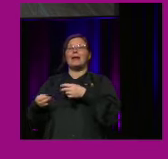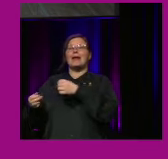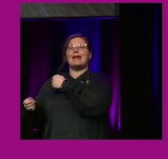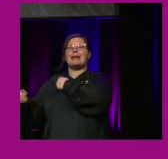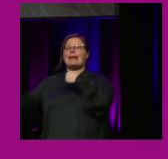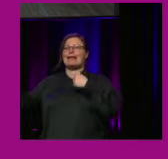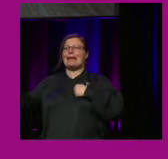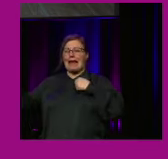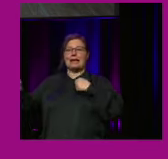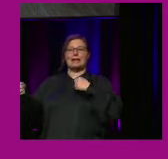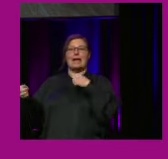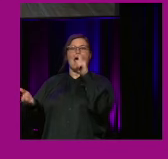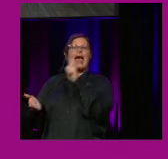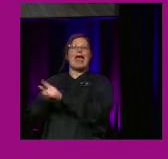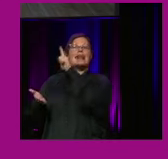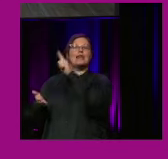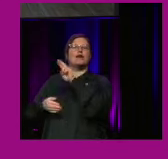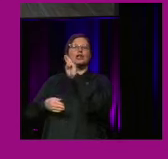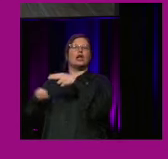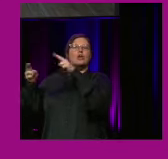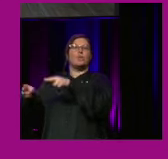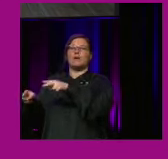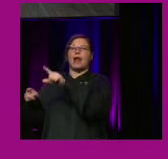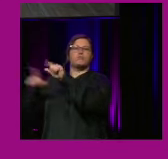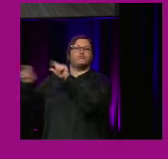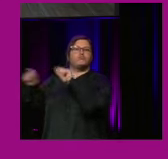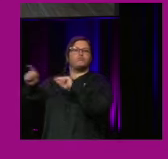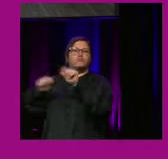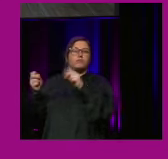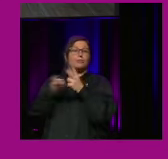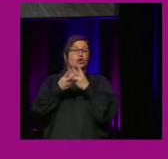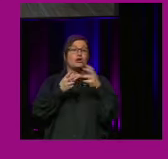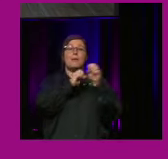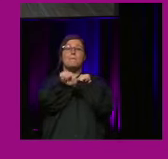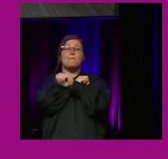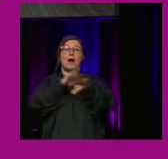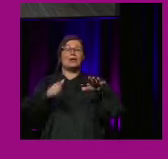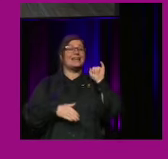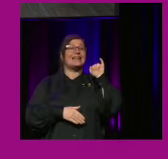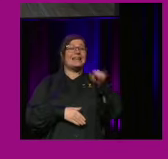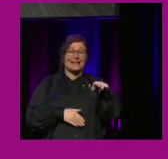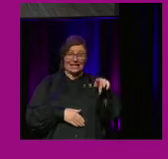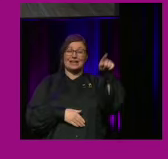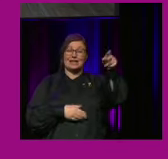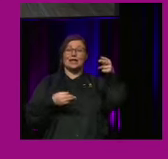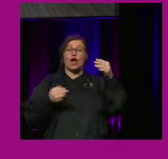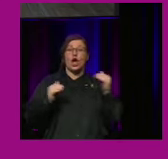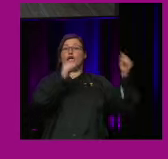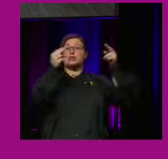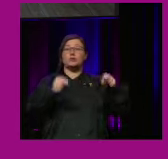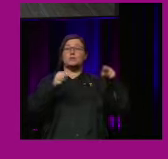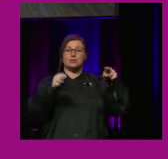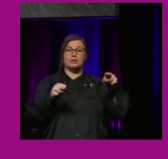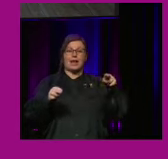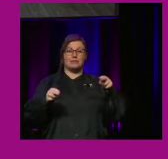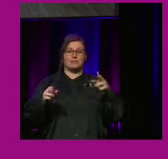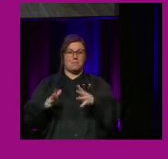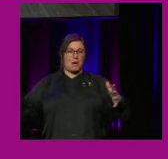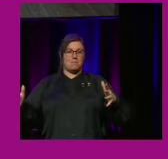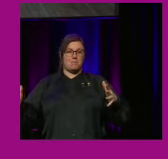man får en majoritet i Högsta domstolen som är auktoritära och populistiska. Och